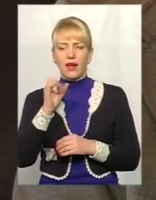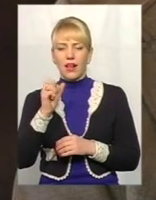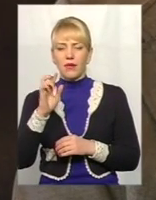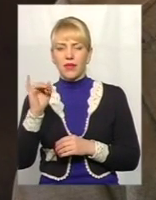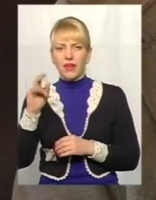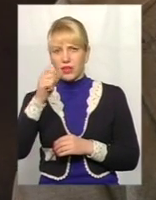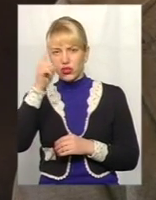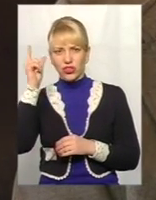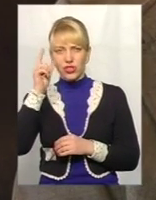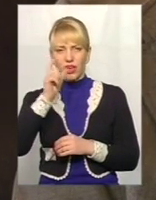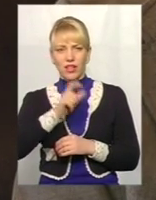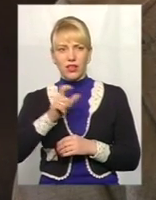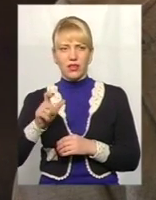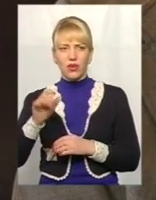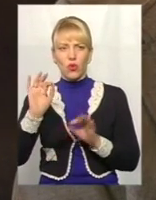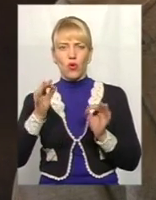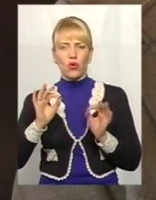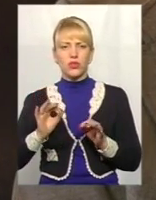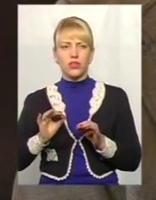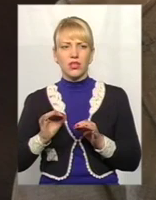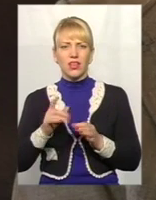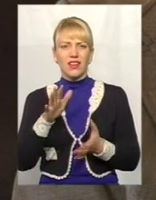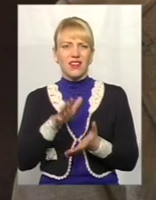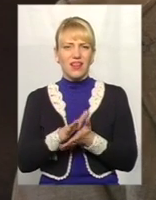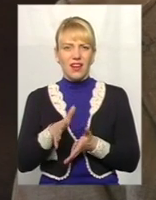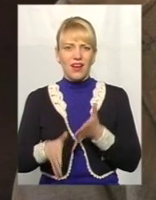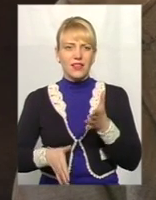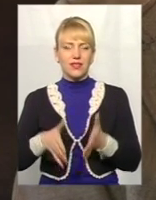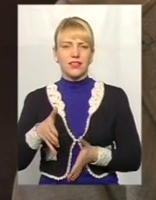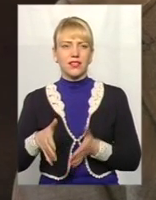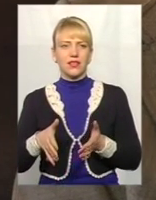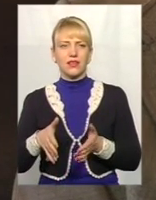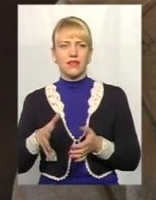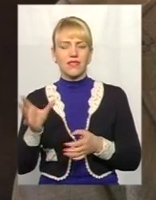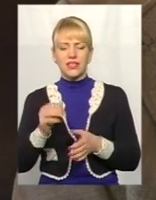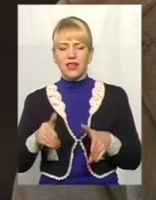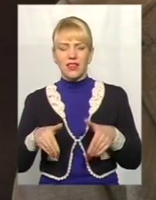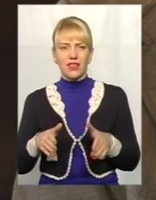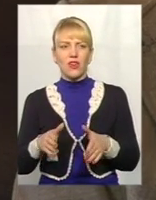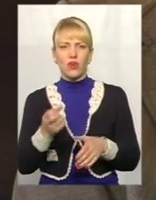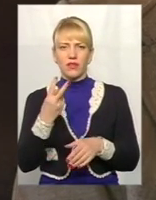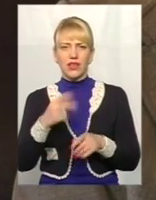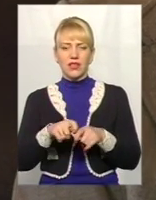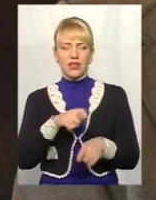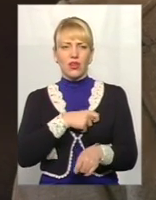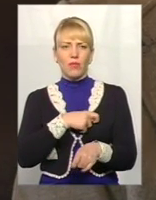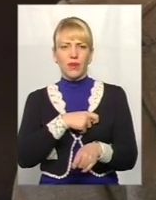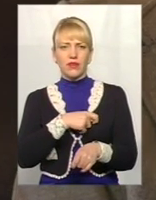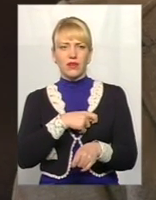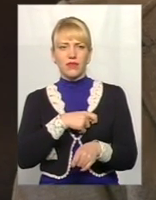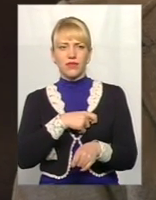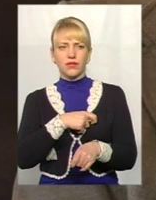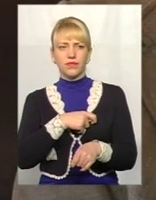там, это глубокой осенью, там грязь, шляка, там вся дорога 12 километров